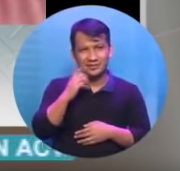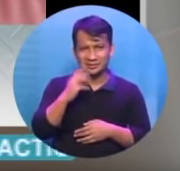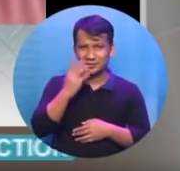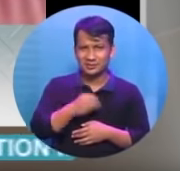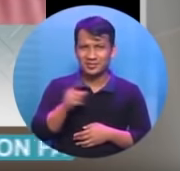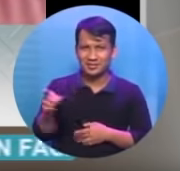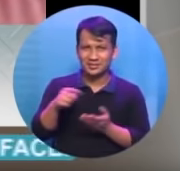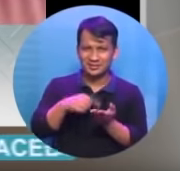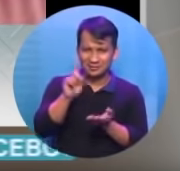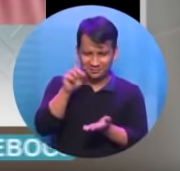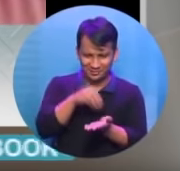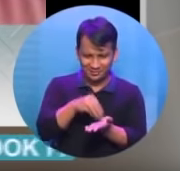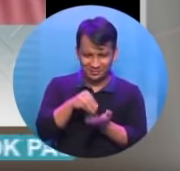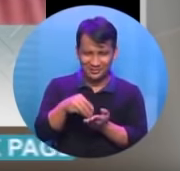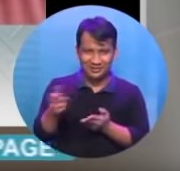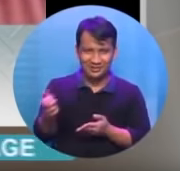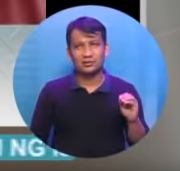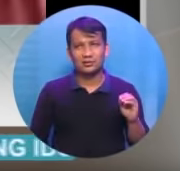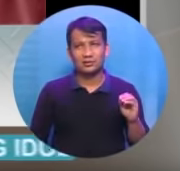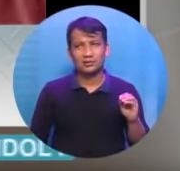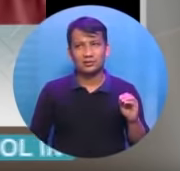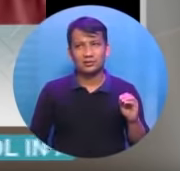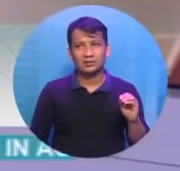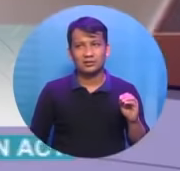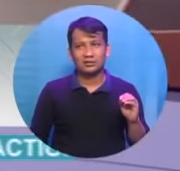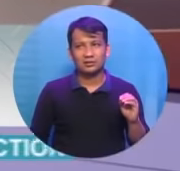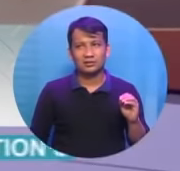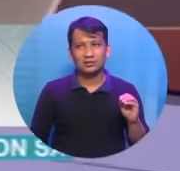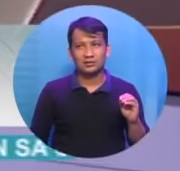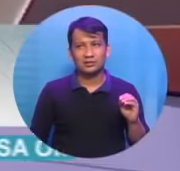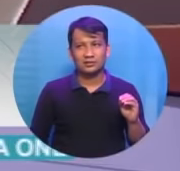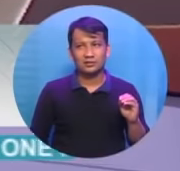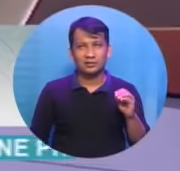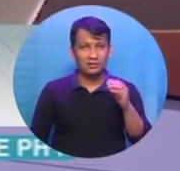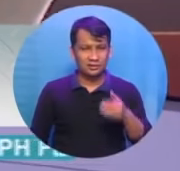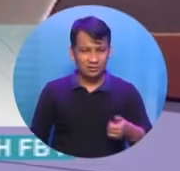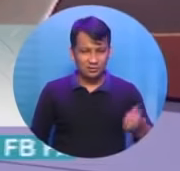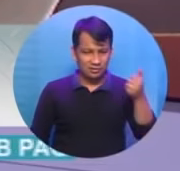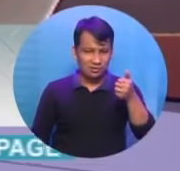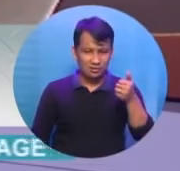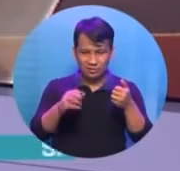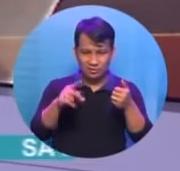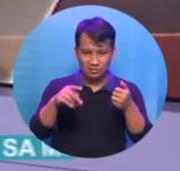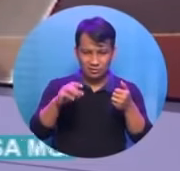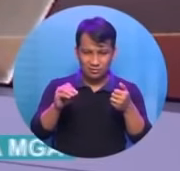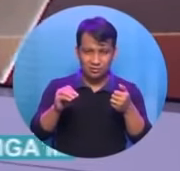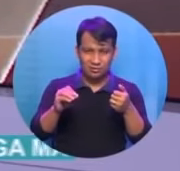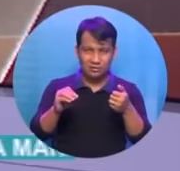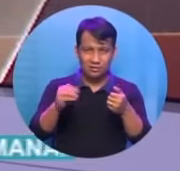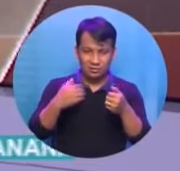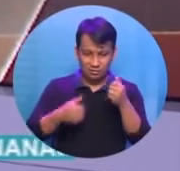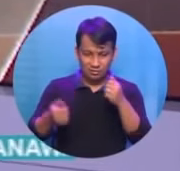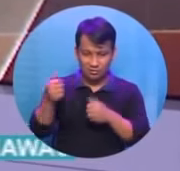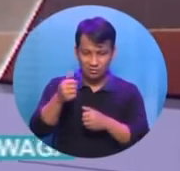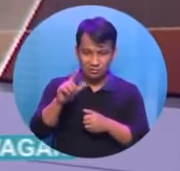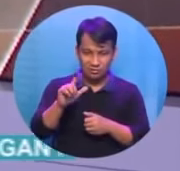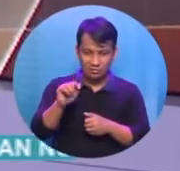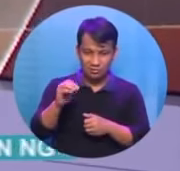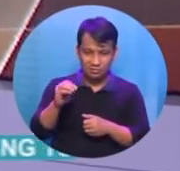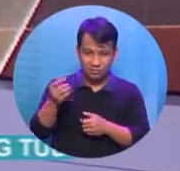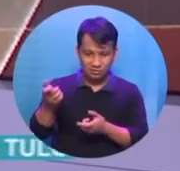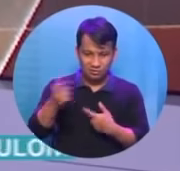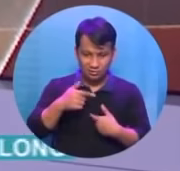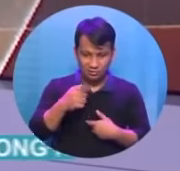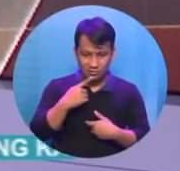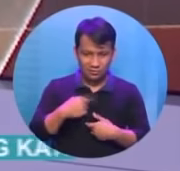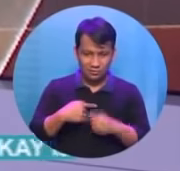po nagsabi 1 million babayaran mo sa LTO? Yun pong hippie po. Violation po si Kolorom. Yung hepe sa LTO? Yung hepe po. Nagsabi sa